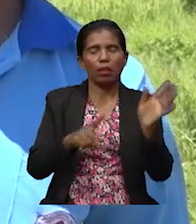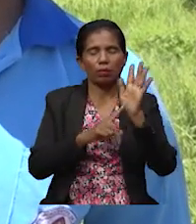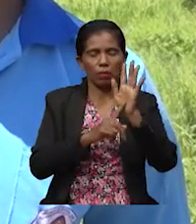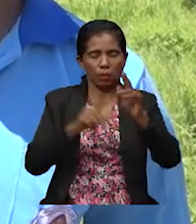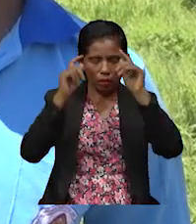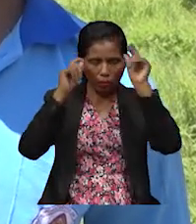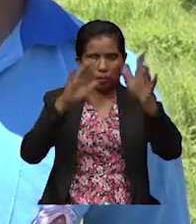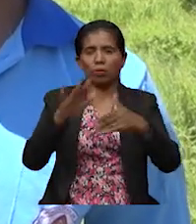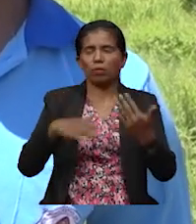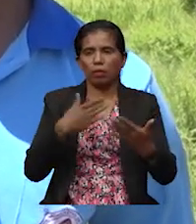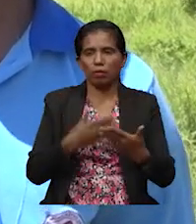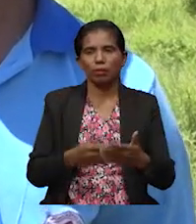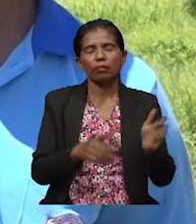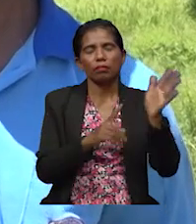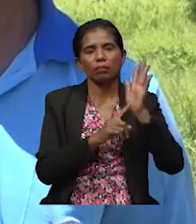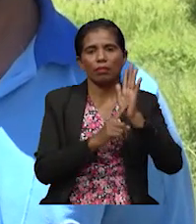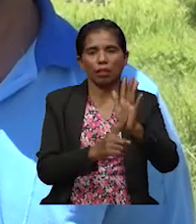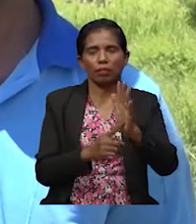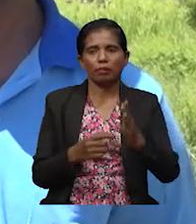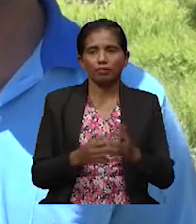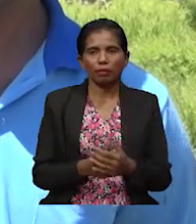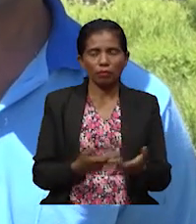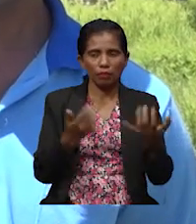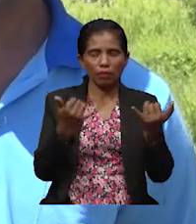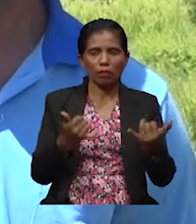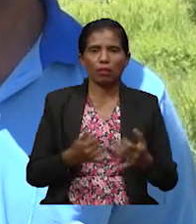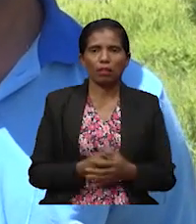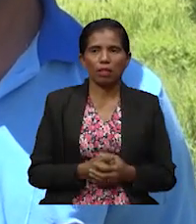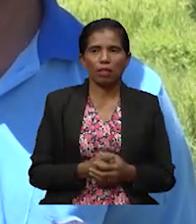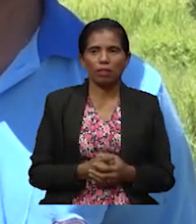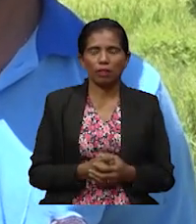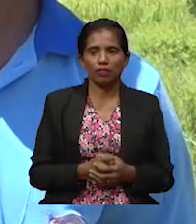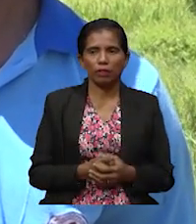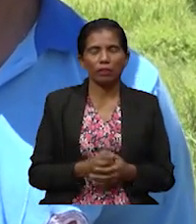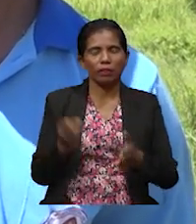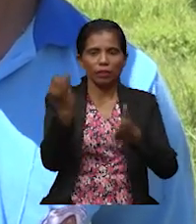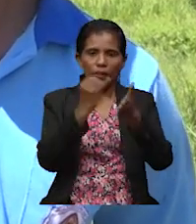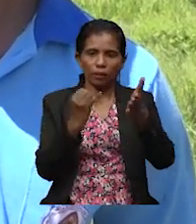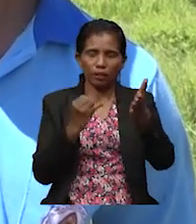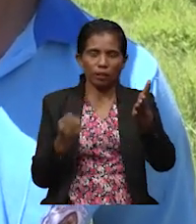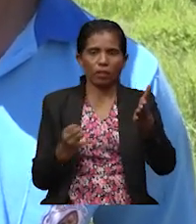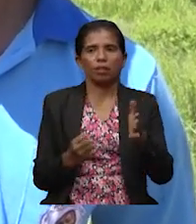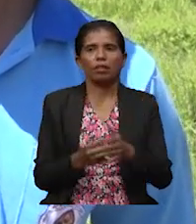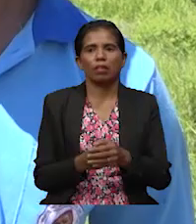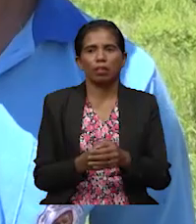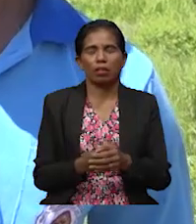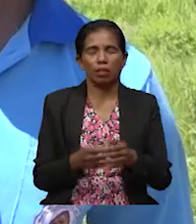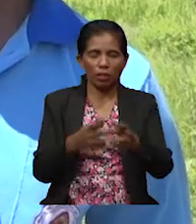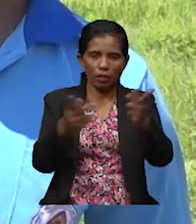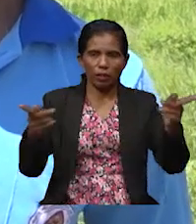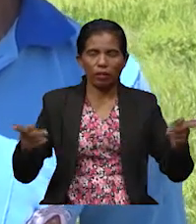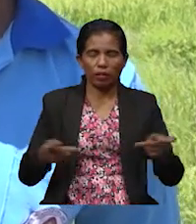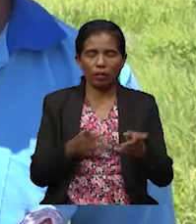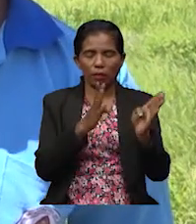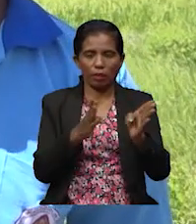nema atu informa hela kata agora da lau nina desenyu ba barajen